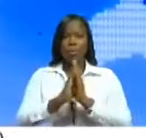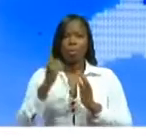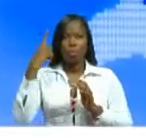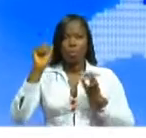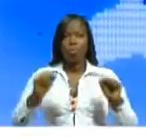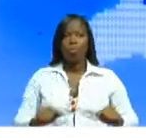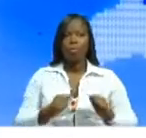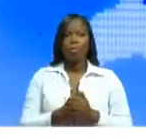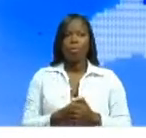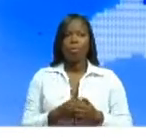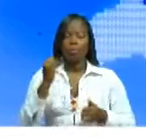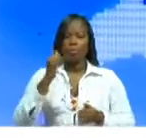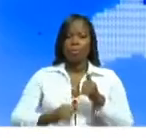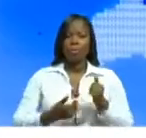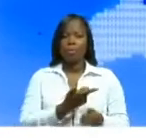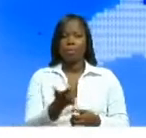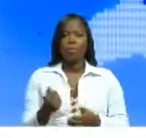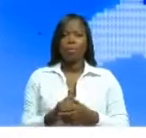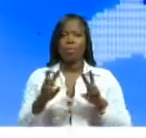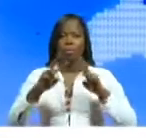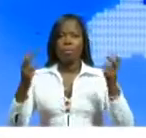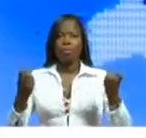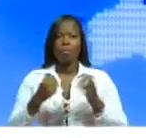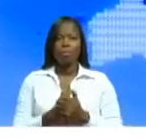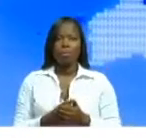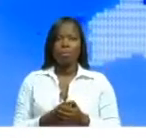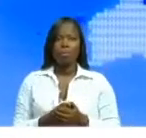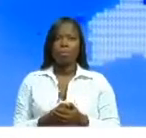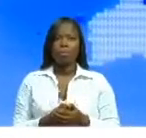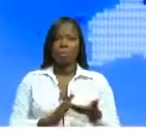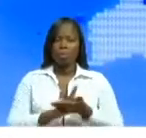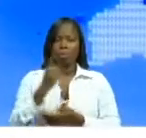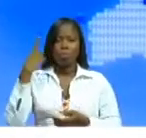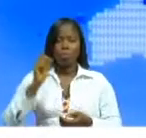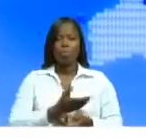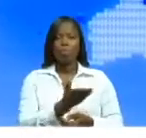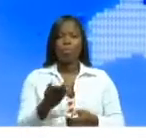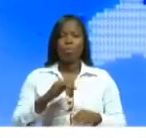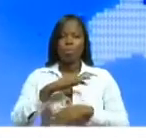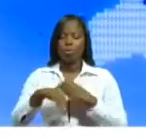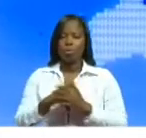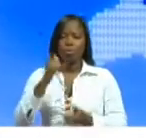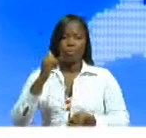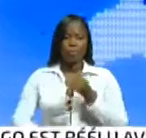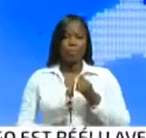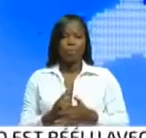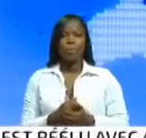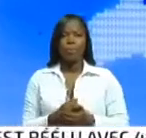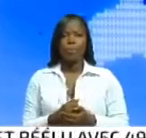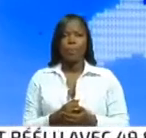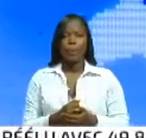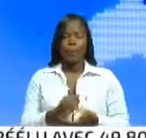pouvoir terminer leur examen bientôt la tabaski distille un délai assez suffisant pour leur permettre de tout boucler à la bagarre salir top s'est rendu à